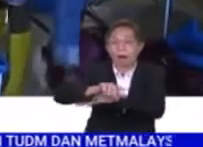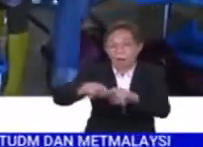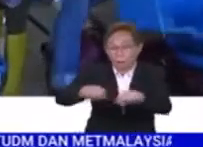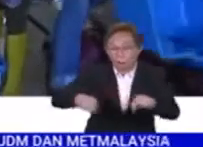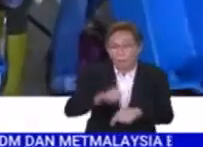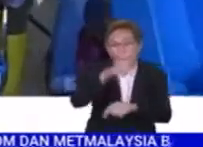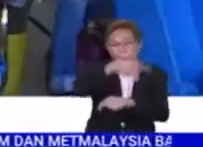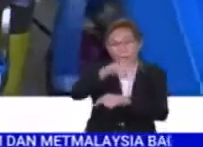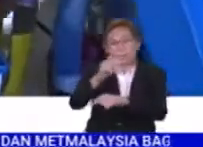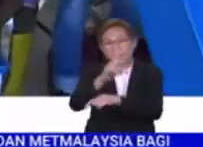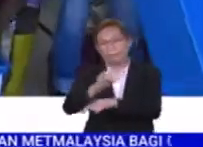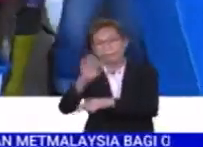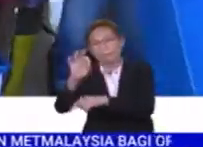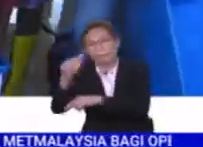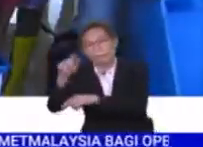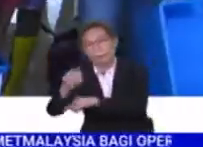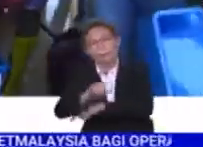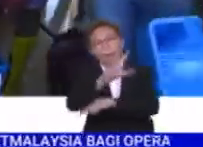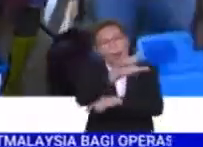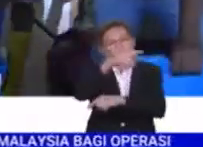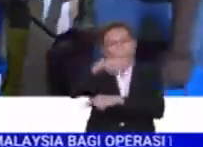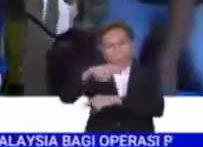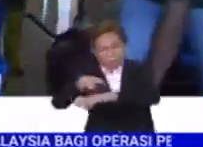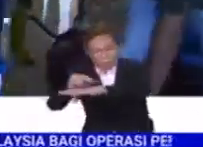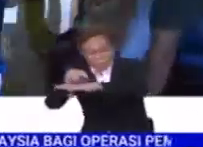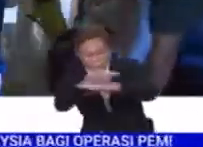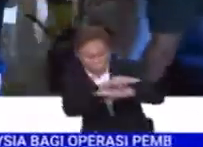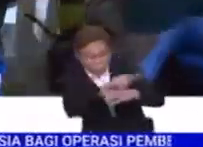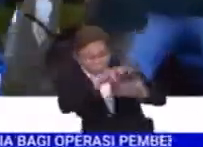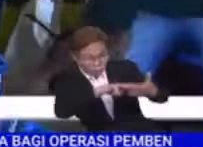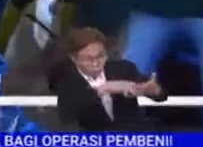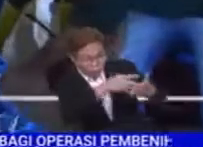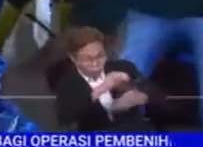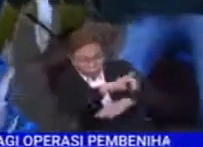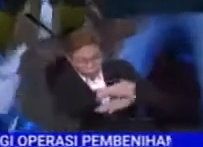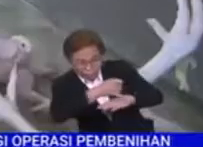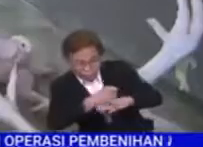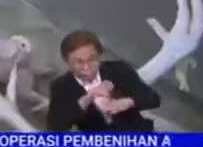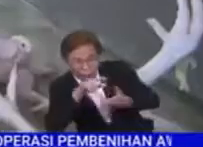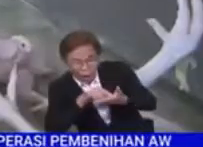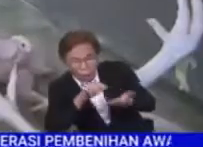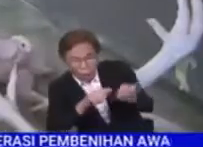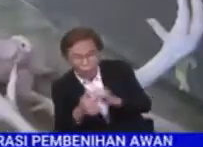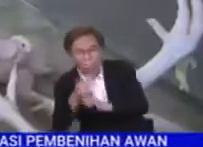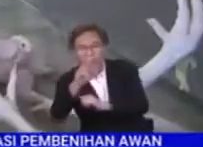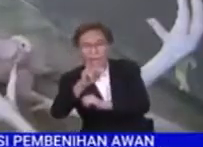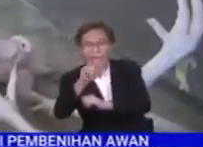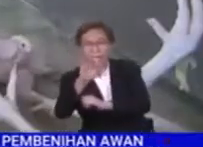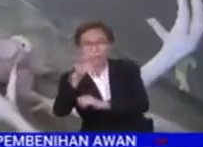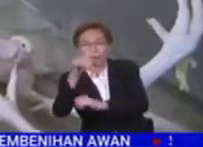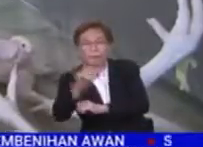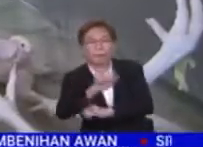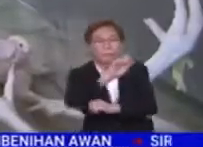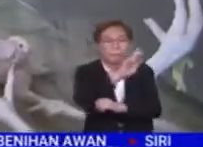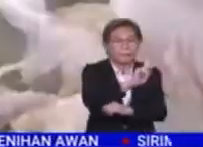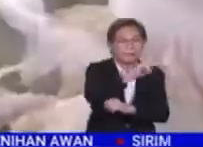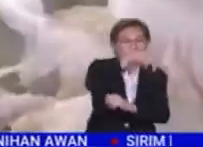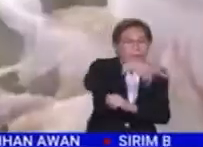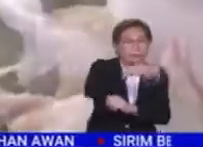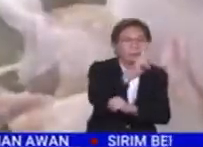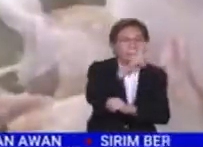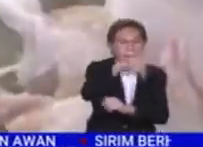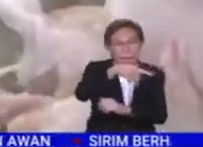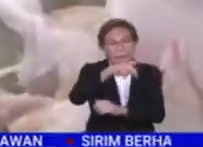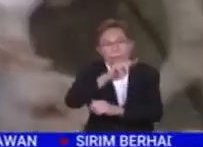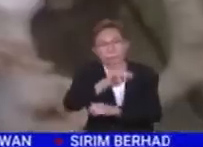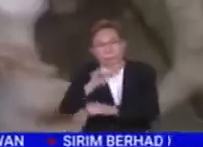Farma LPP akan memantau pelaksanaan penjadualan pengimportan oleh nafak tiga PPN iaitu PPN